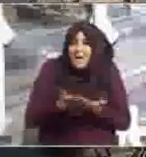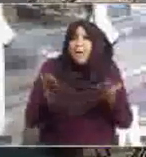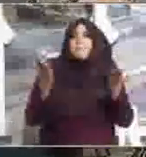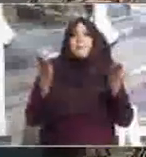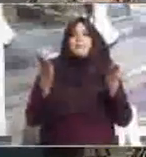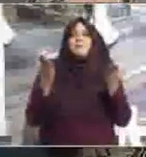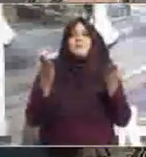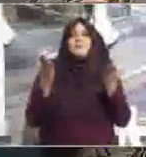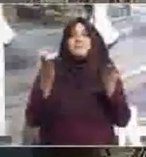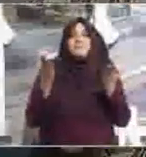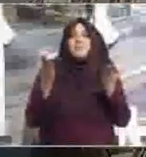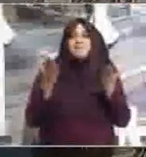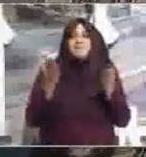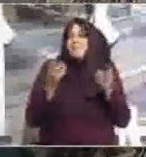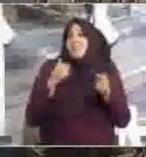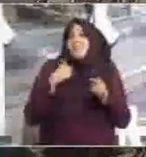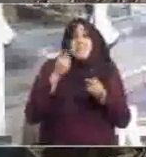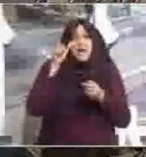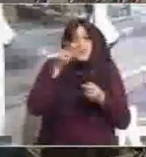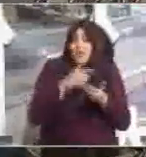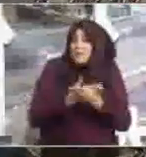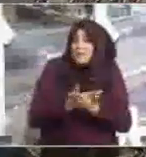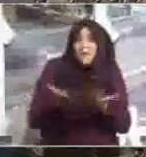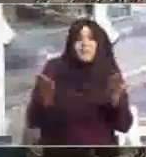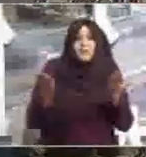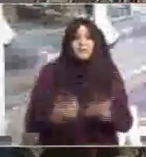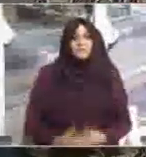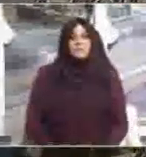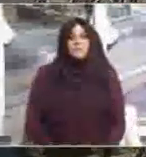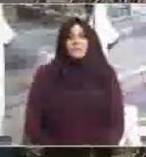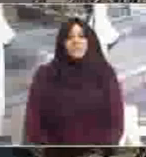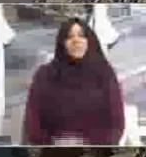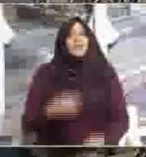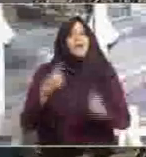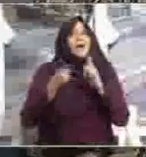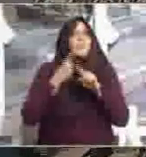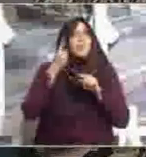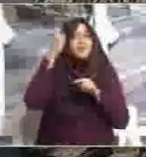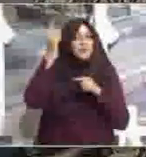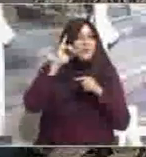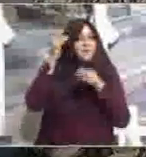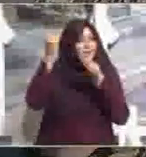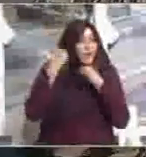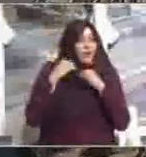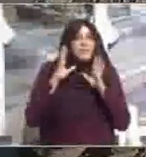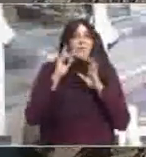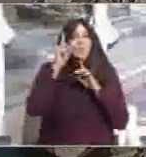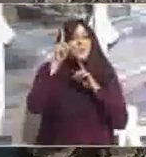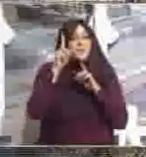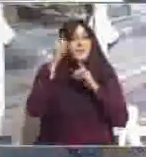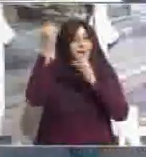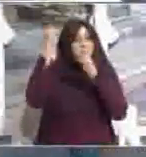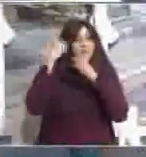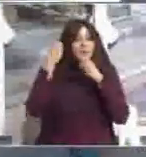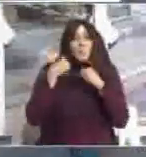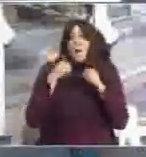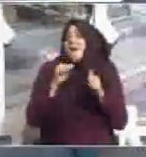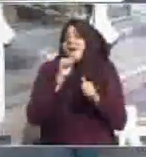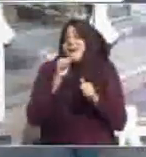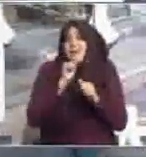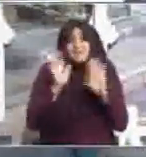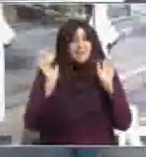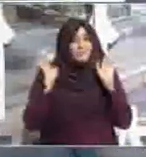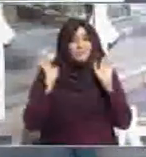وان الانسان كانه انسان بسيط وان الفضل هو بيد الله، فضل الله هو اهم شيء اما انا فلست